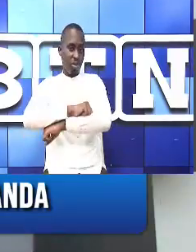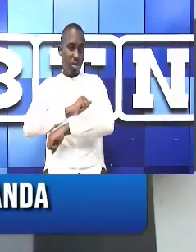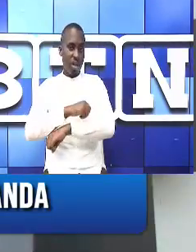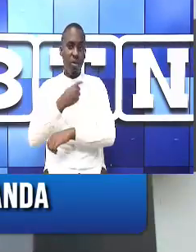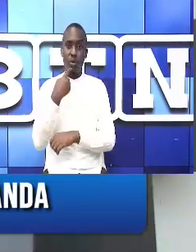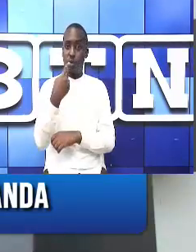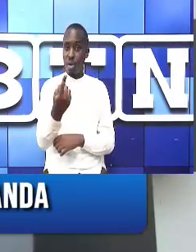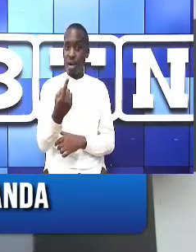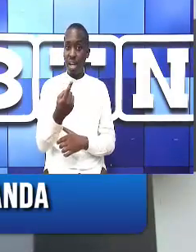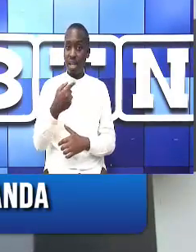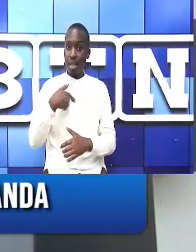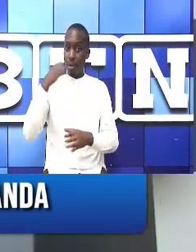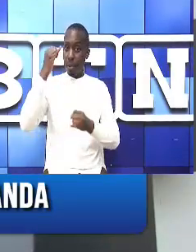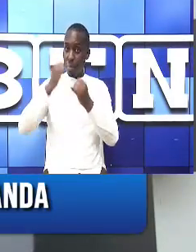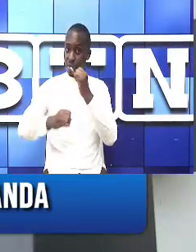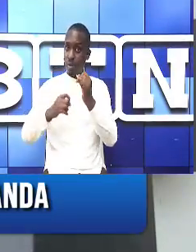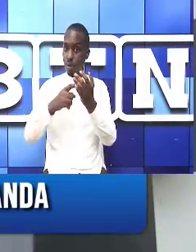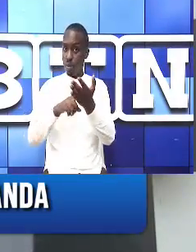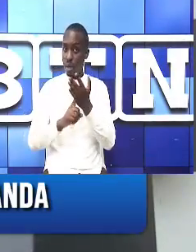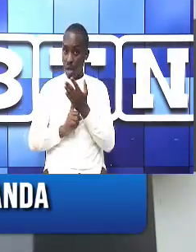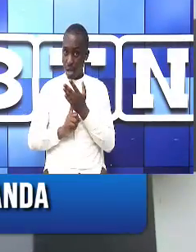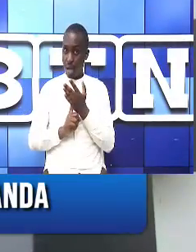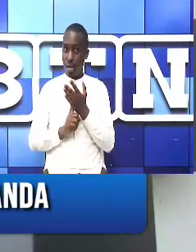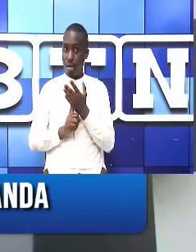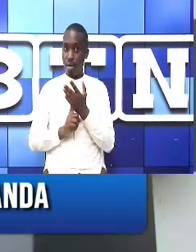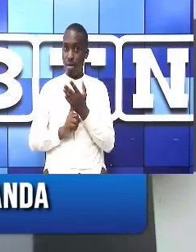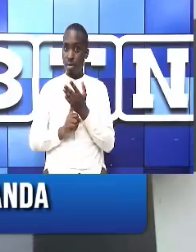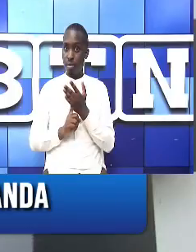ngo bamaze kunyereka ko